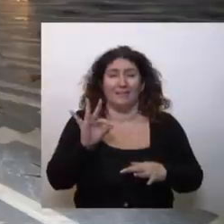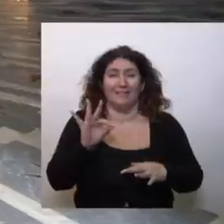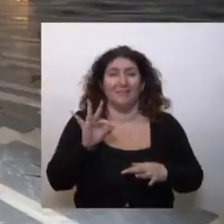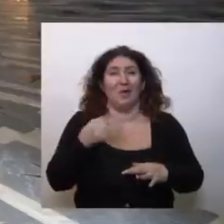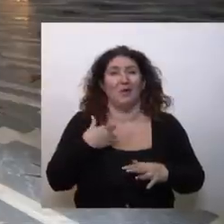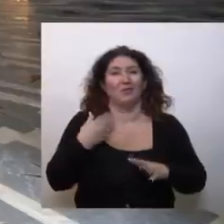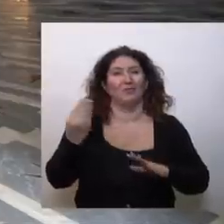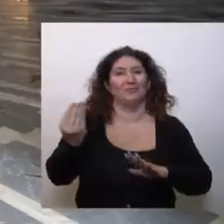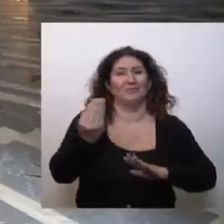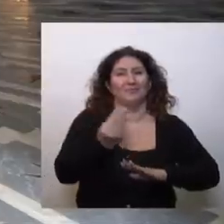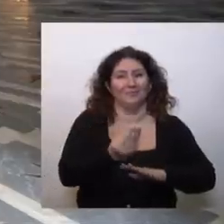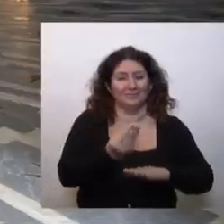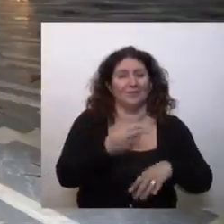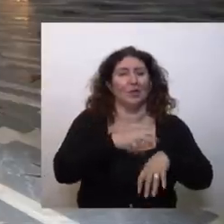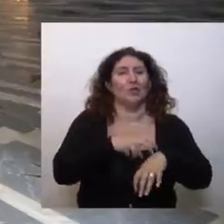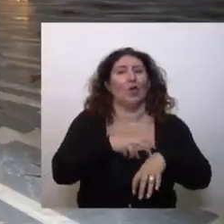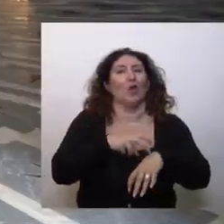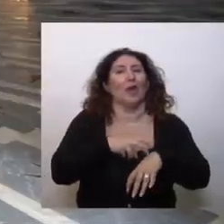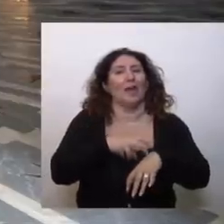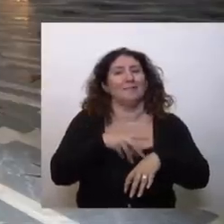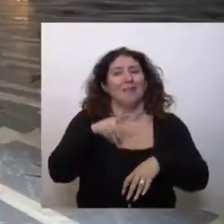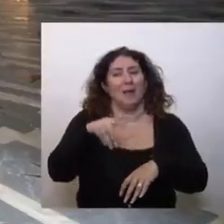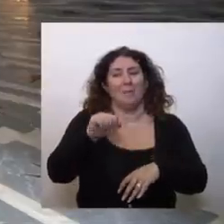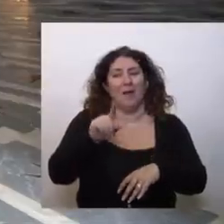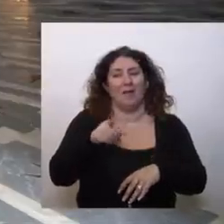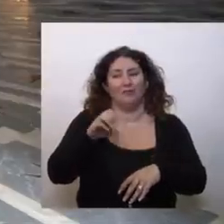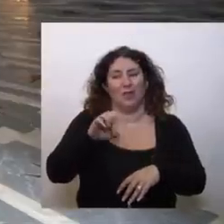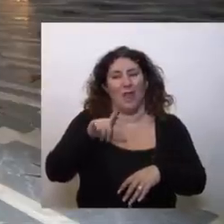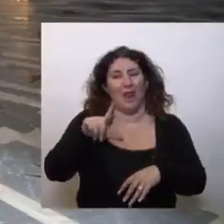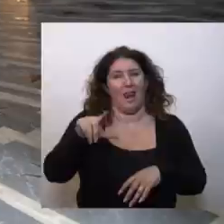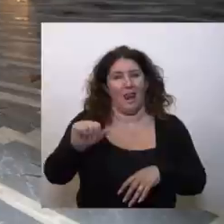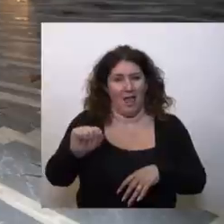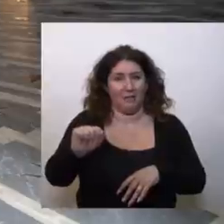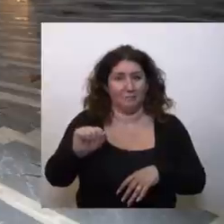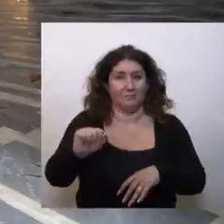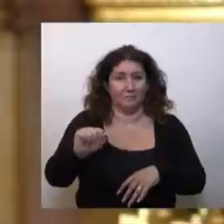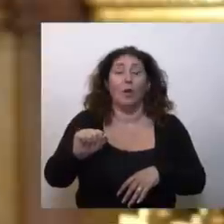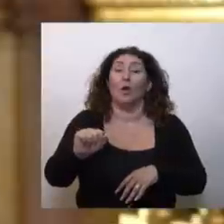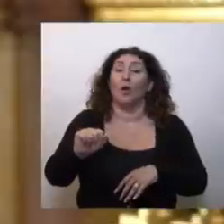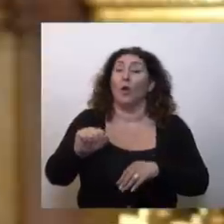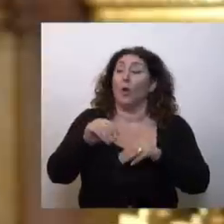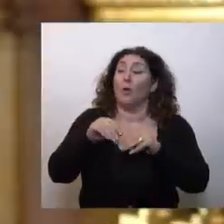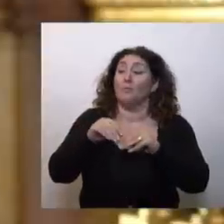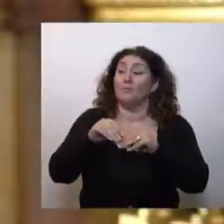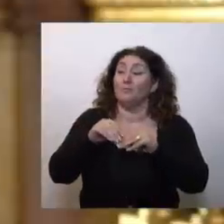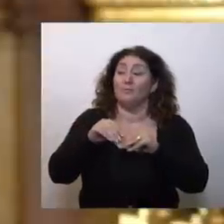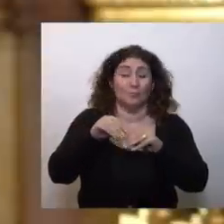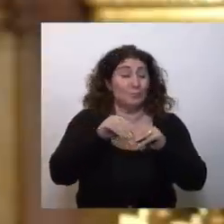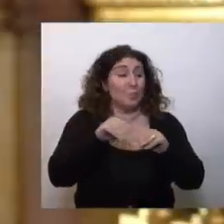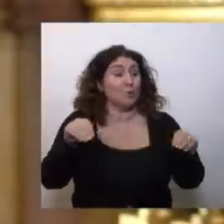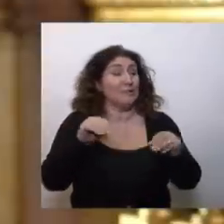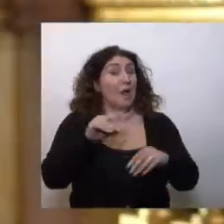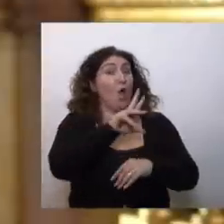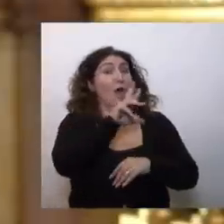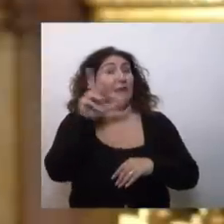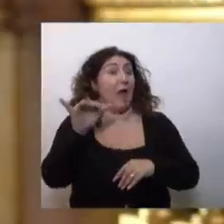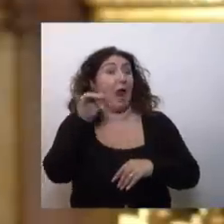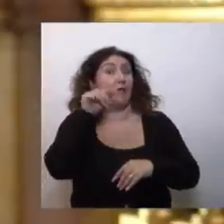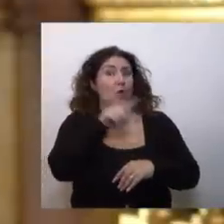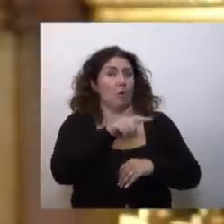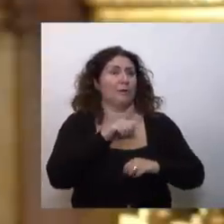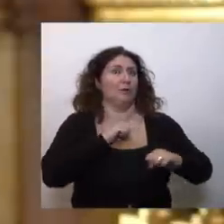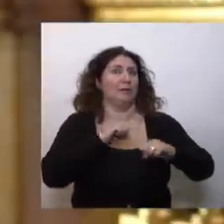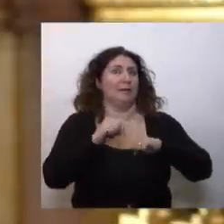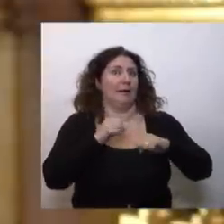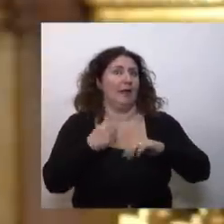dottoressa Enrica Pagella, direttrice dei Musei Reali di Torino. La ringraziamo di cuore perché ci offre non